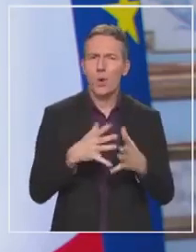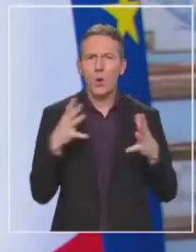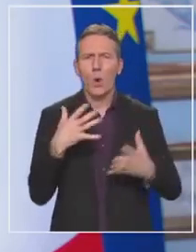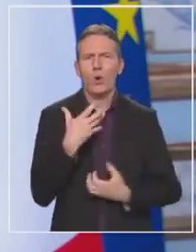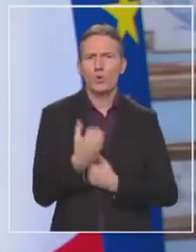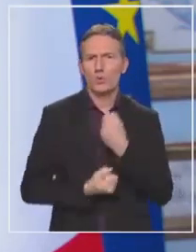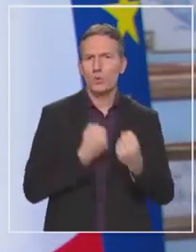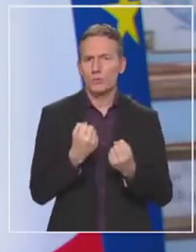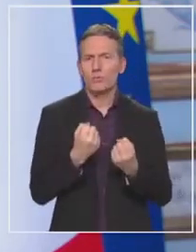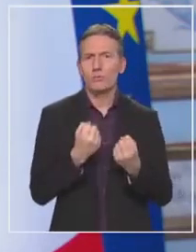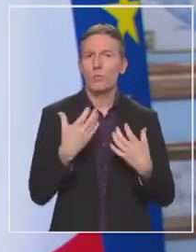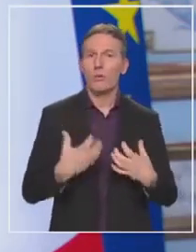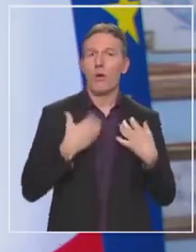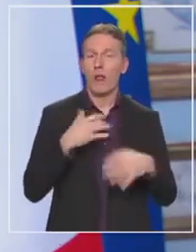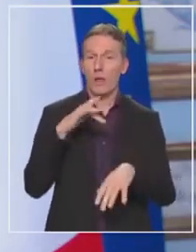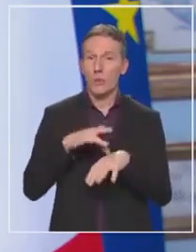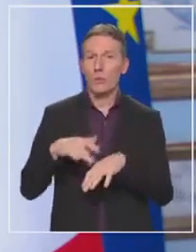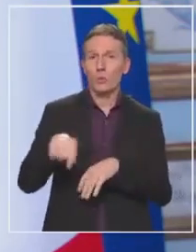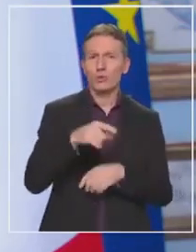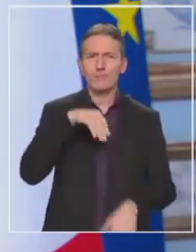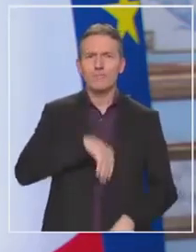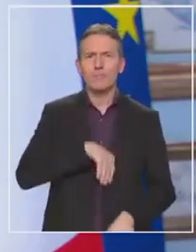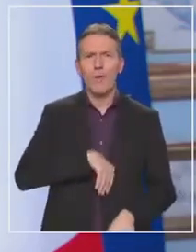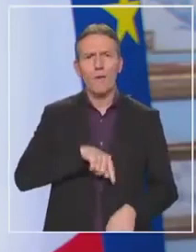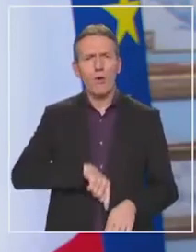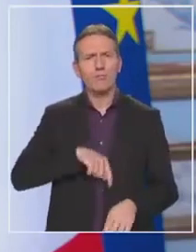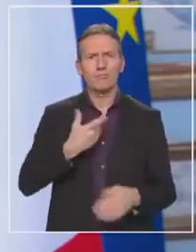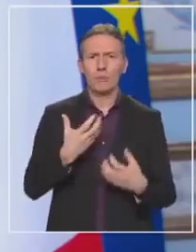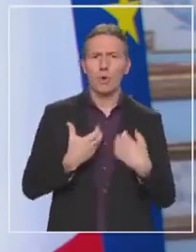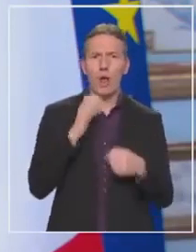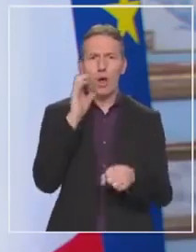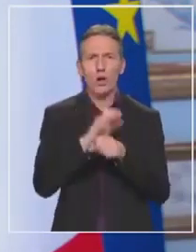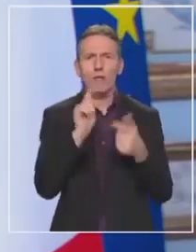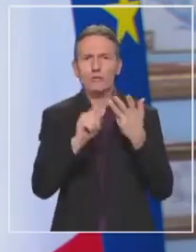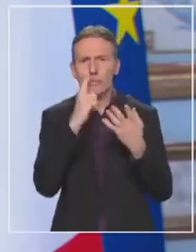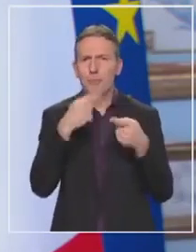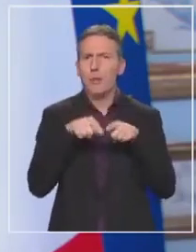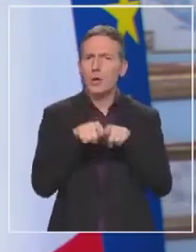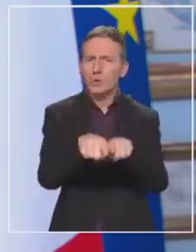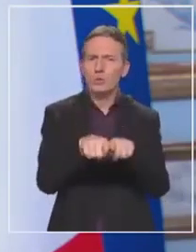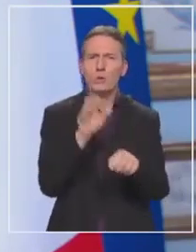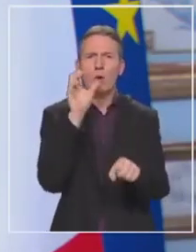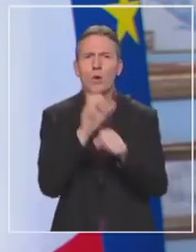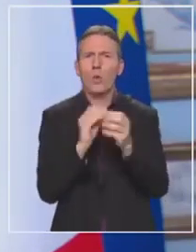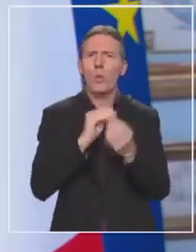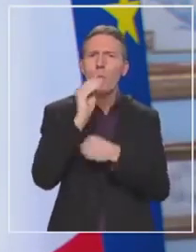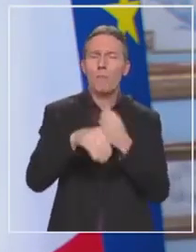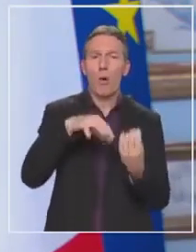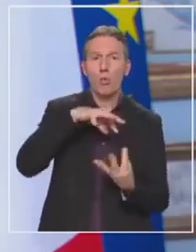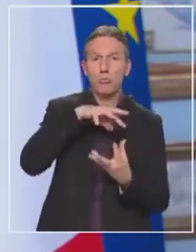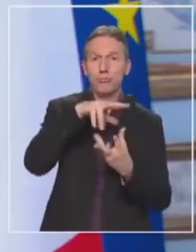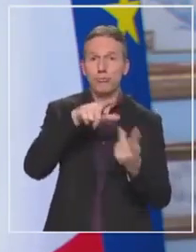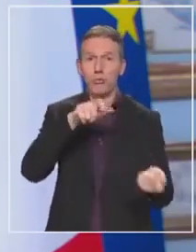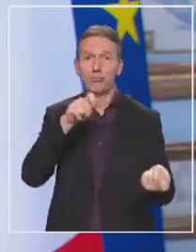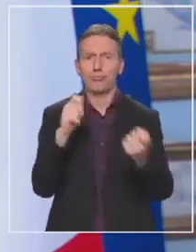et une colère a éclaté qui venaient de loin colère contre les injustices contre le cours d'une mondialisation parfois